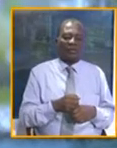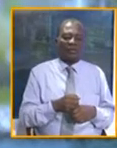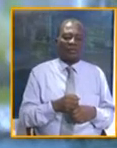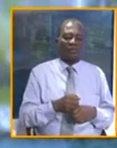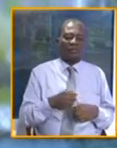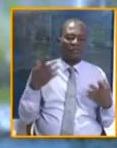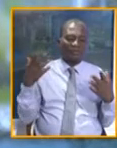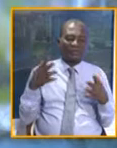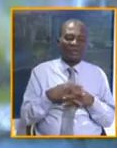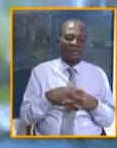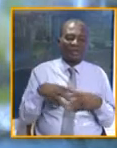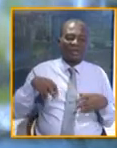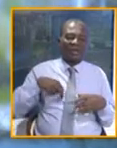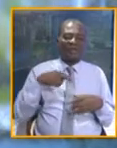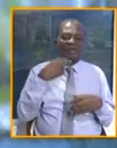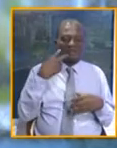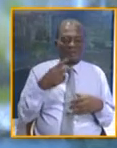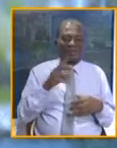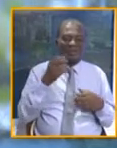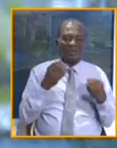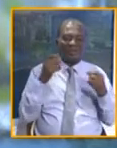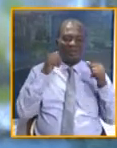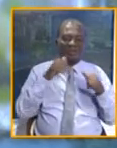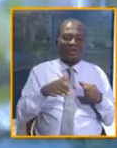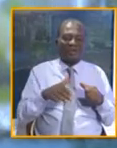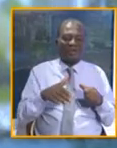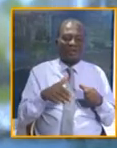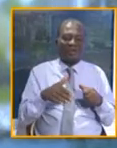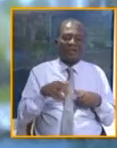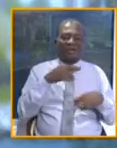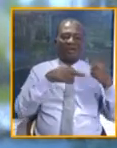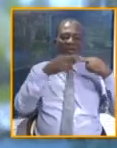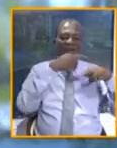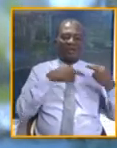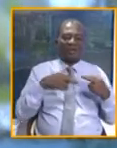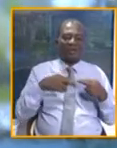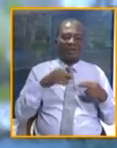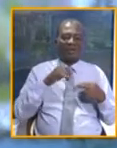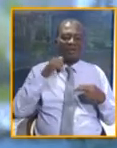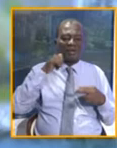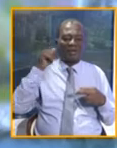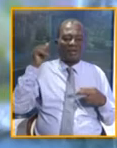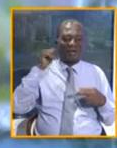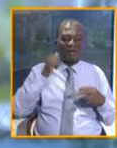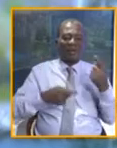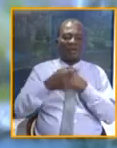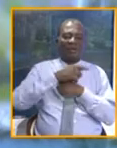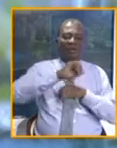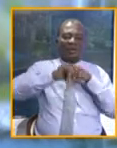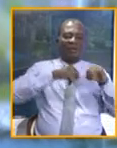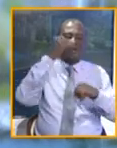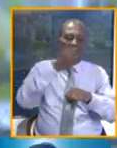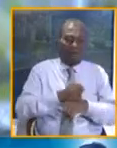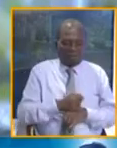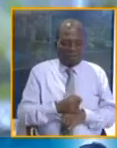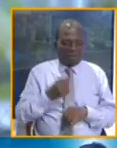Qui s'active pour la paix dans la commune de Kumasi. Dans la rétrospective des événements, ce fut hier la journée internationale des secrétaires.